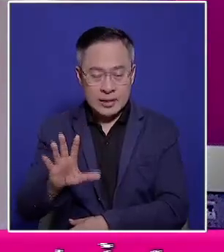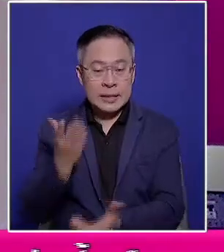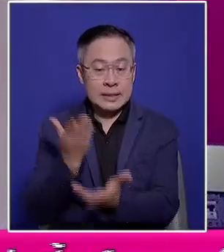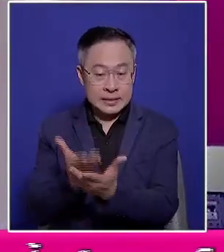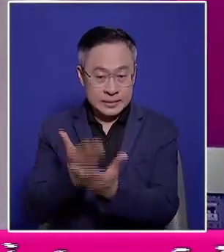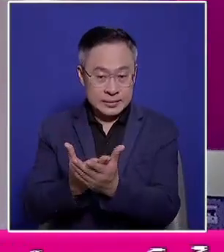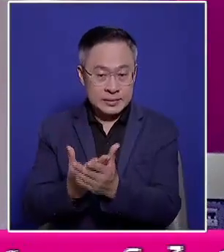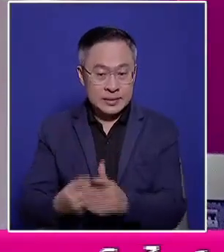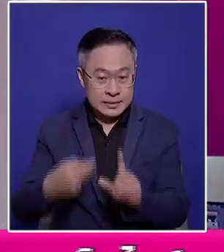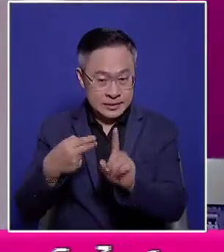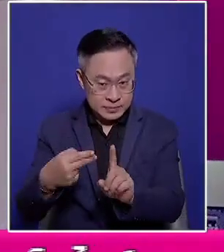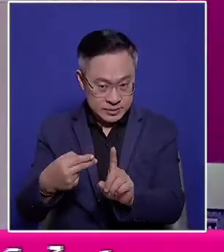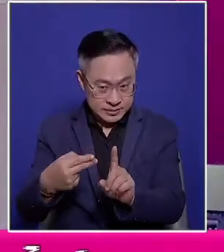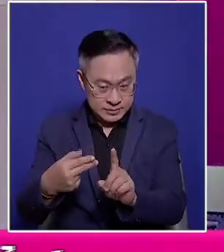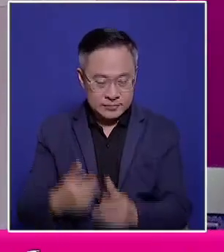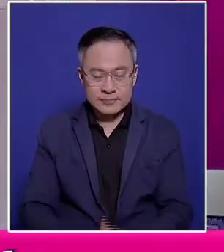ท